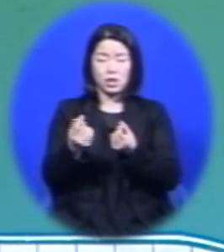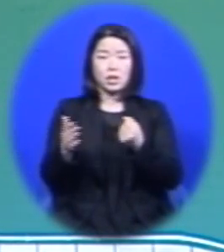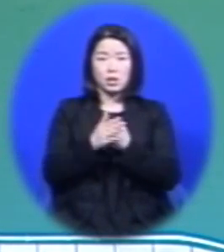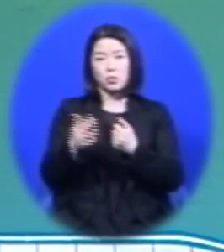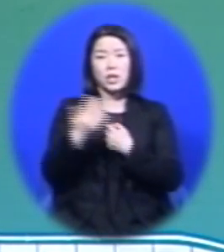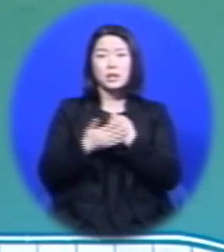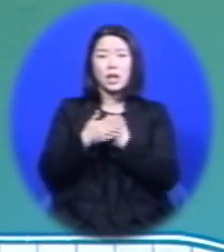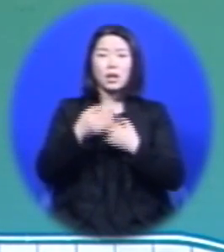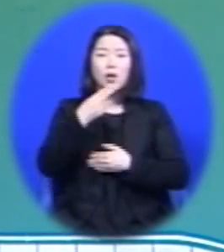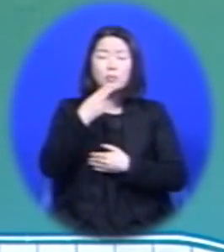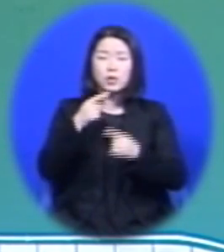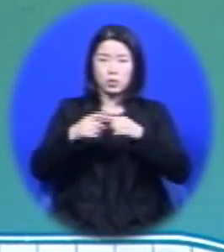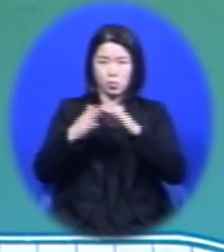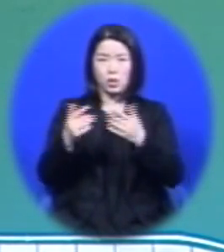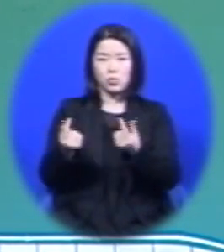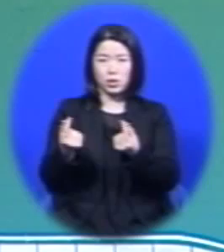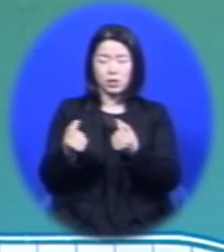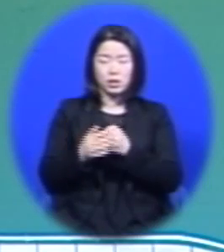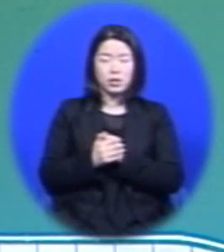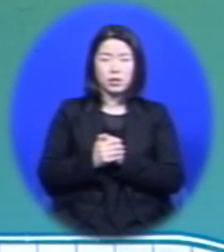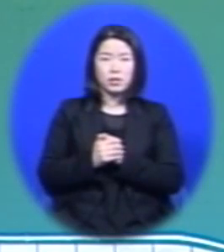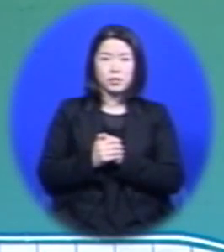은혜가 없는 교회입니다.